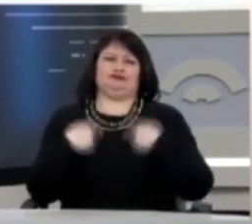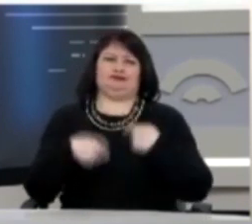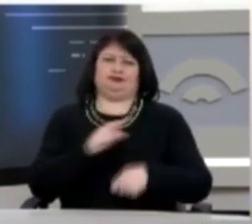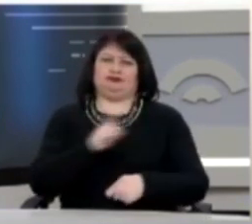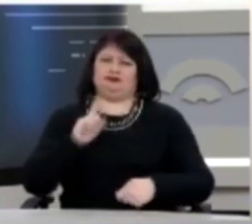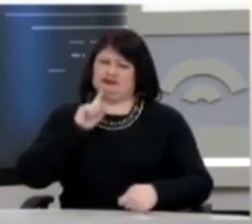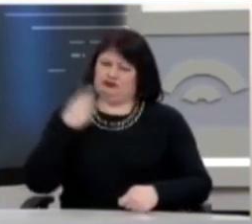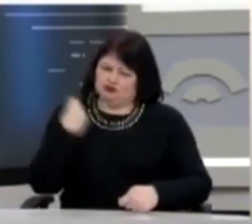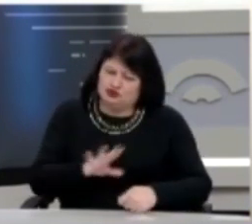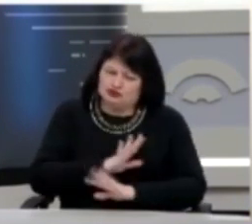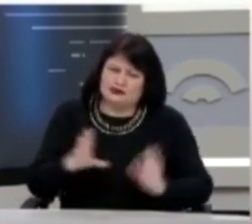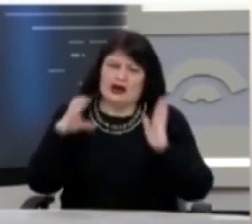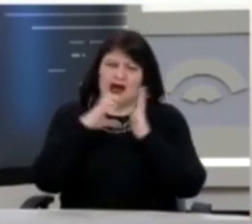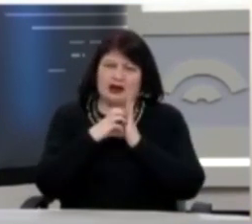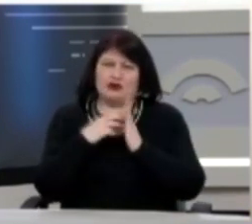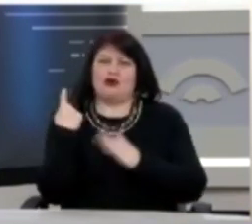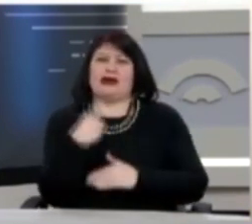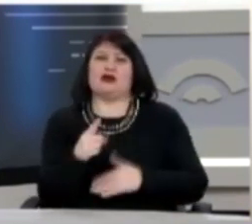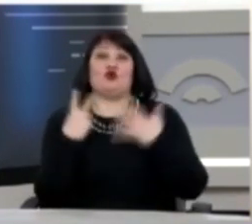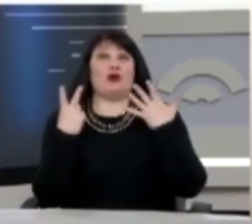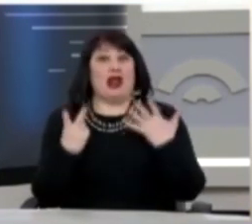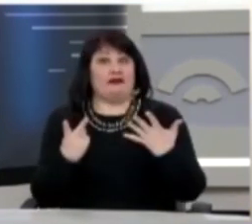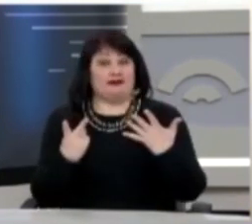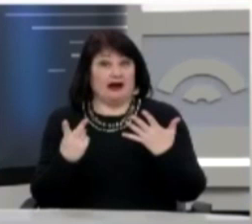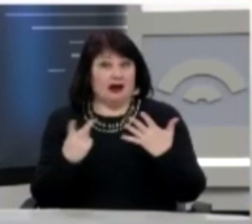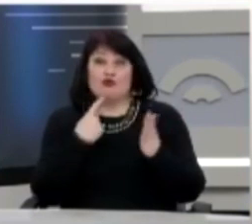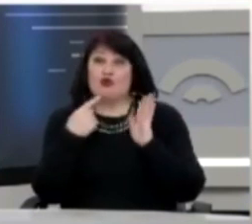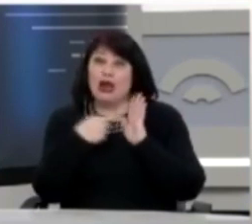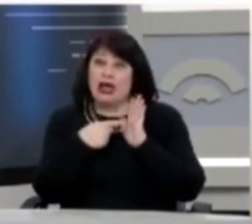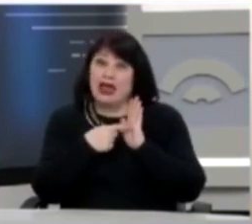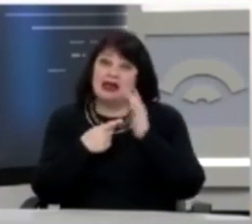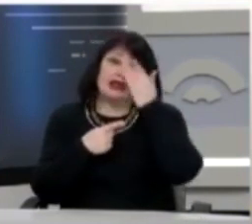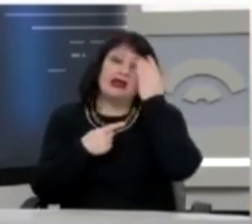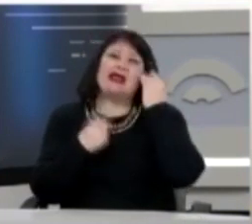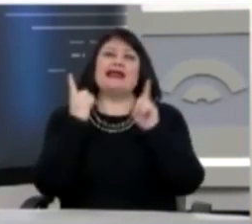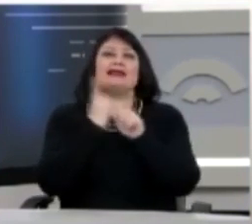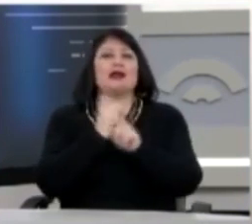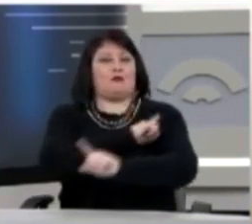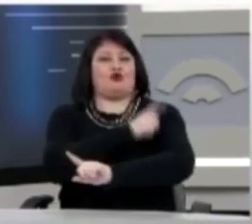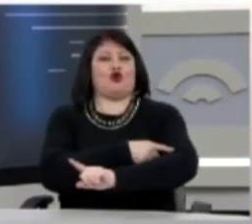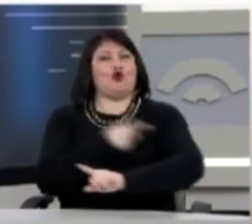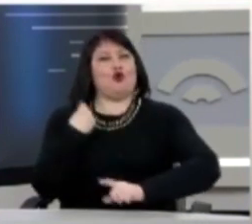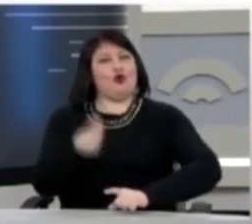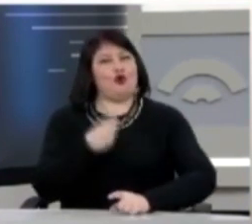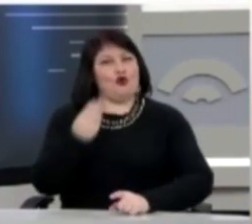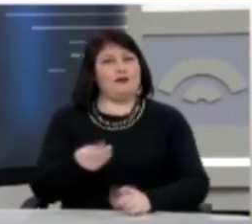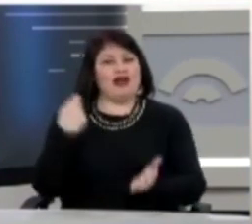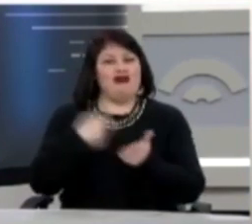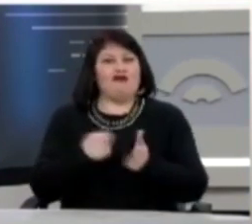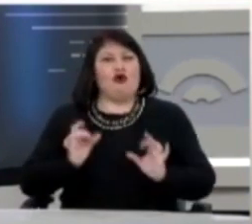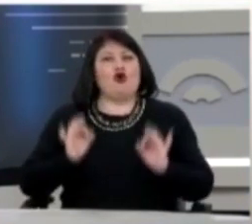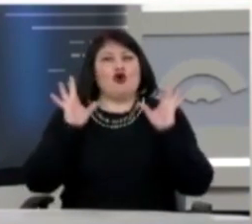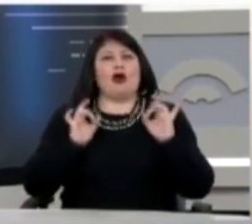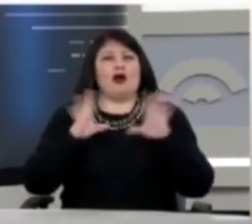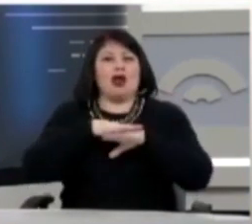άθλια διάταξη του άρθρου 107, που κατοχυρώνει τα ειδικά προνόμια φοροαπαλλαγής